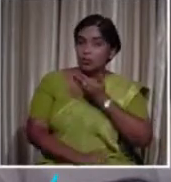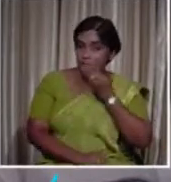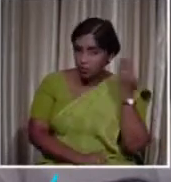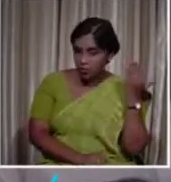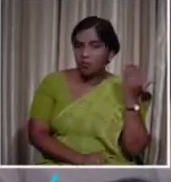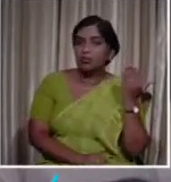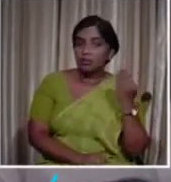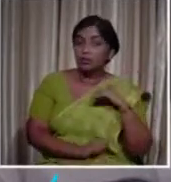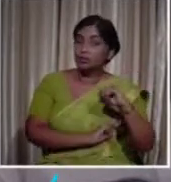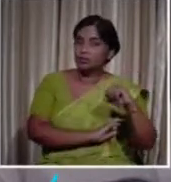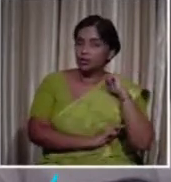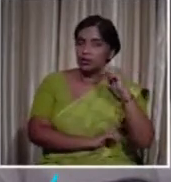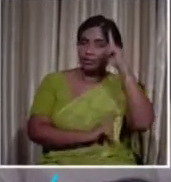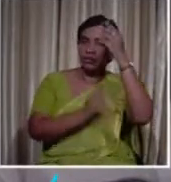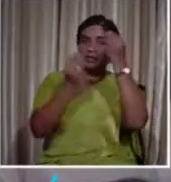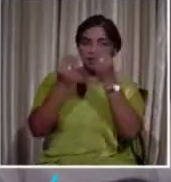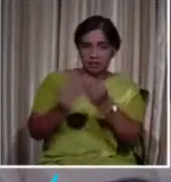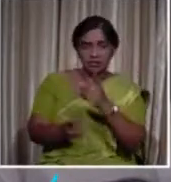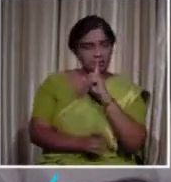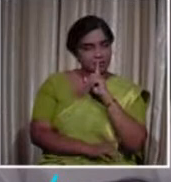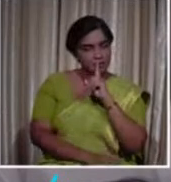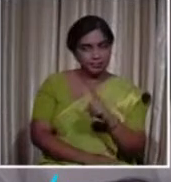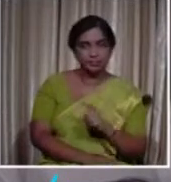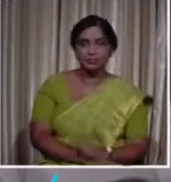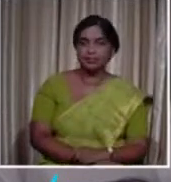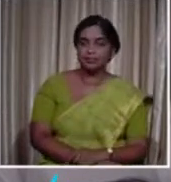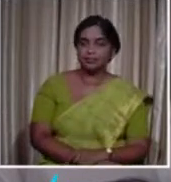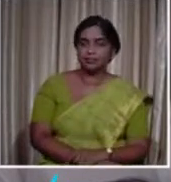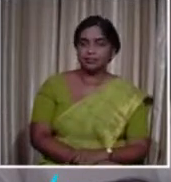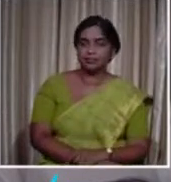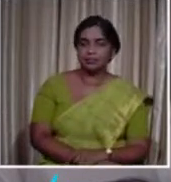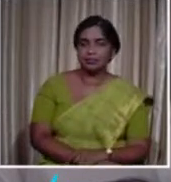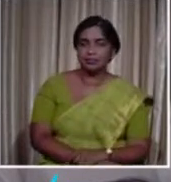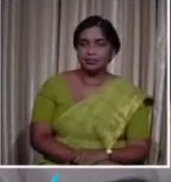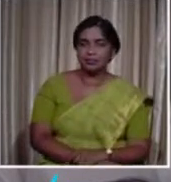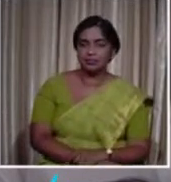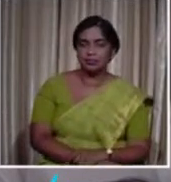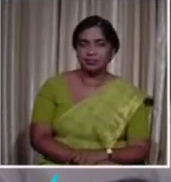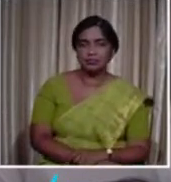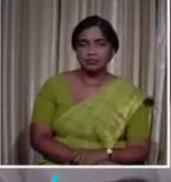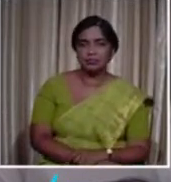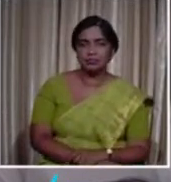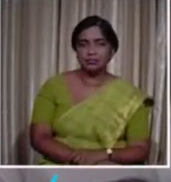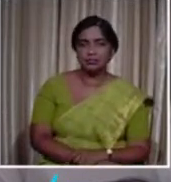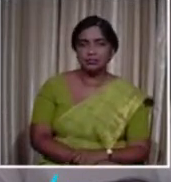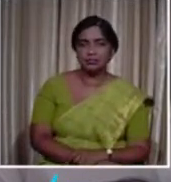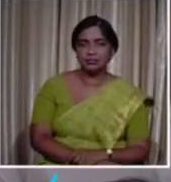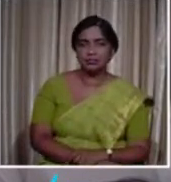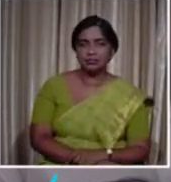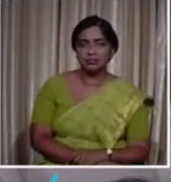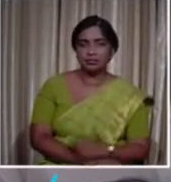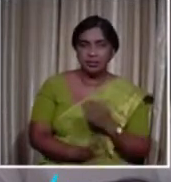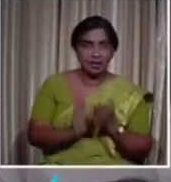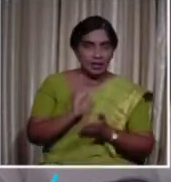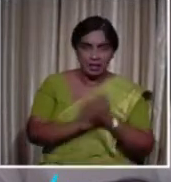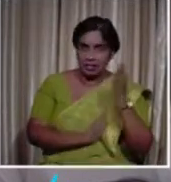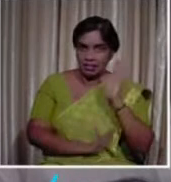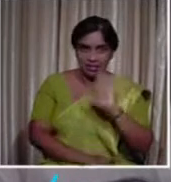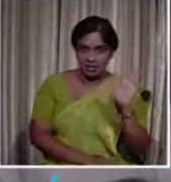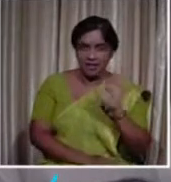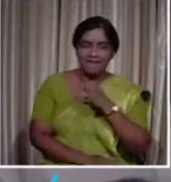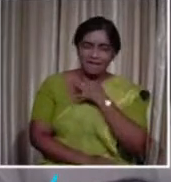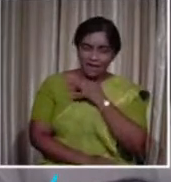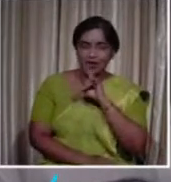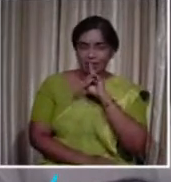लबेवाई शक्तिय धैर्य लबेवा किला मम प्रार्थना करनु इलंगट तरहकिन्ने वे हास्यट मेक